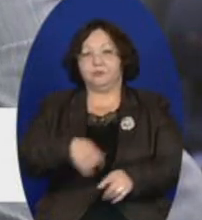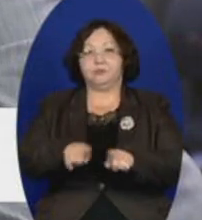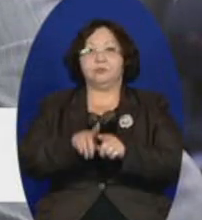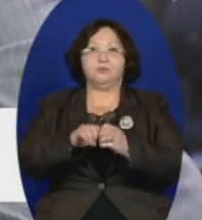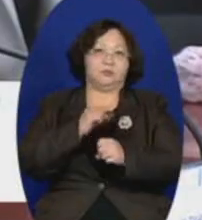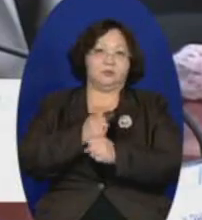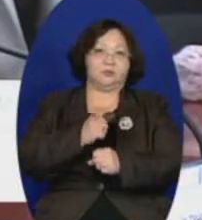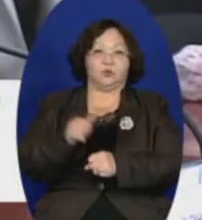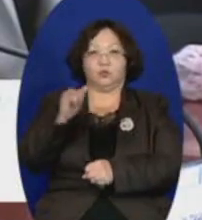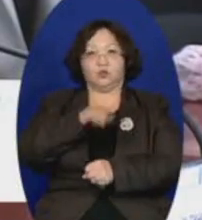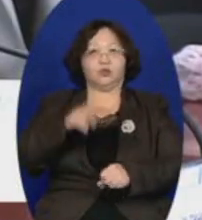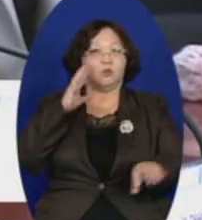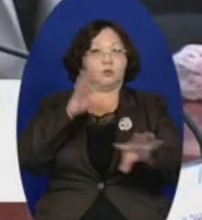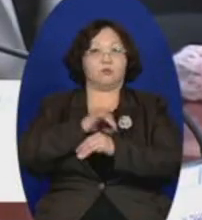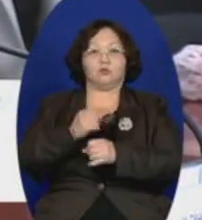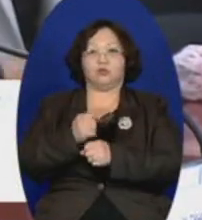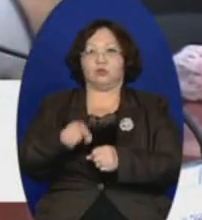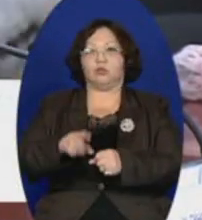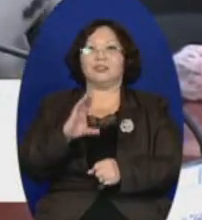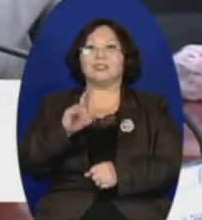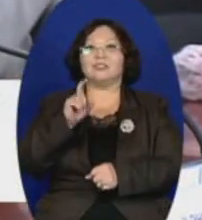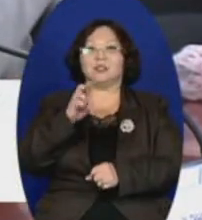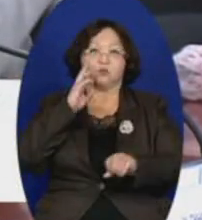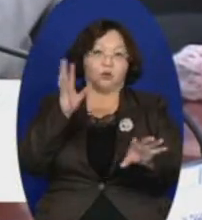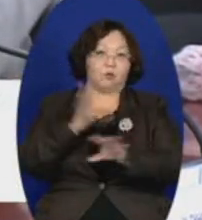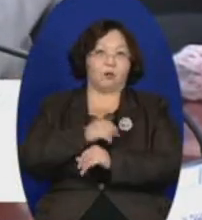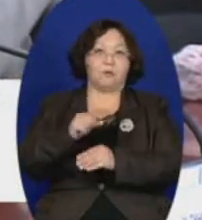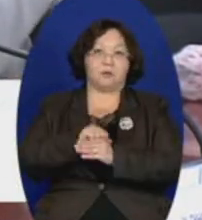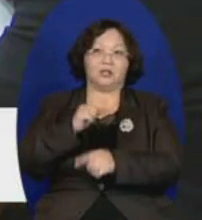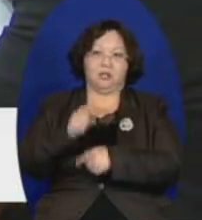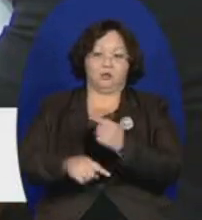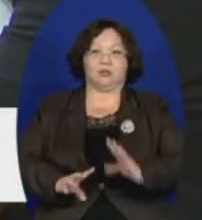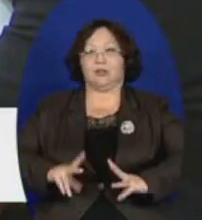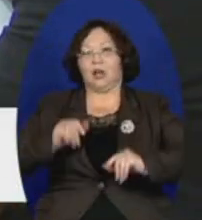нутагшуулах, одоо байгаа системийг илүү сайжруулах шаардлагатай гэж салбарынхан үзэж байна.